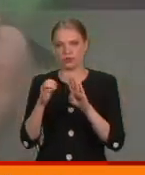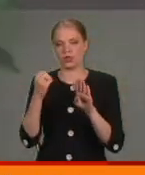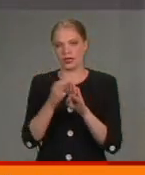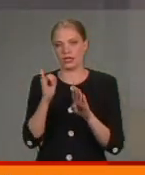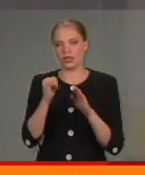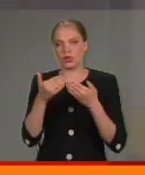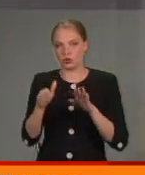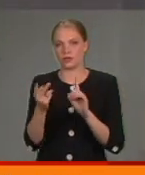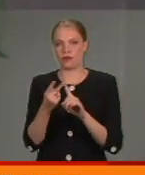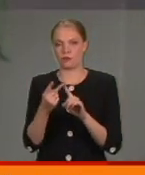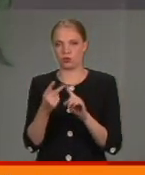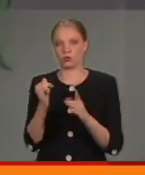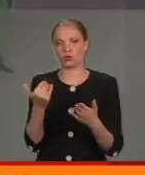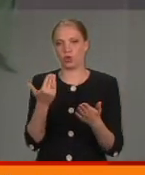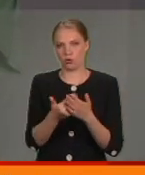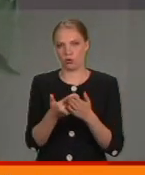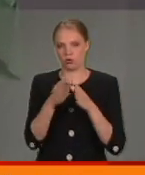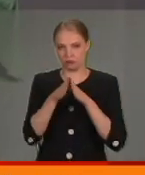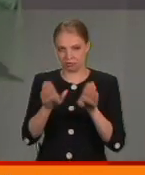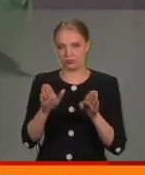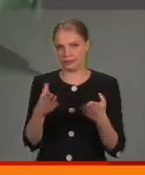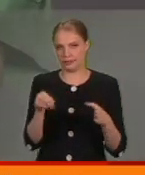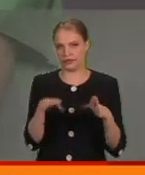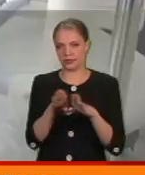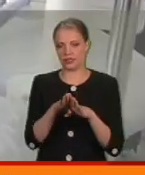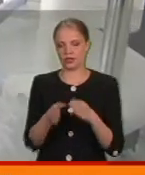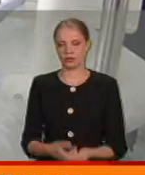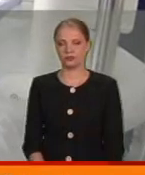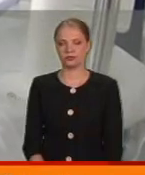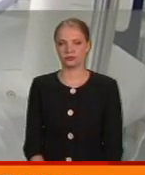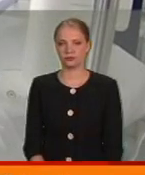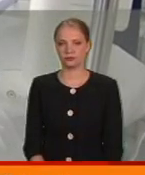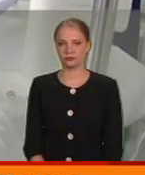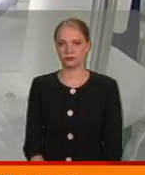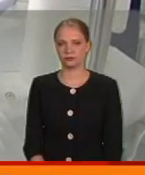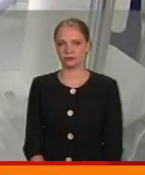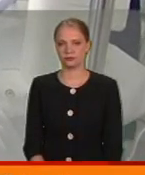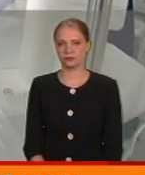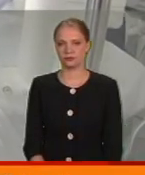і розкриваємо другу. І ось дефект закрито. Право.